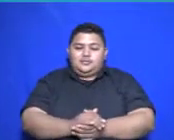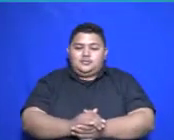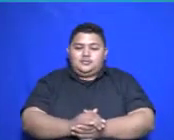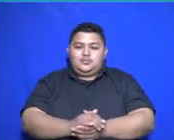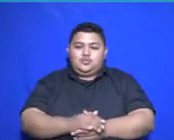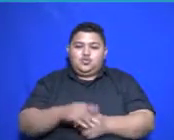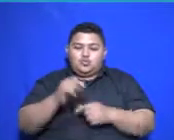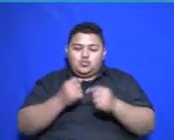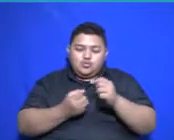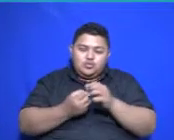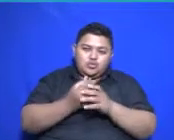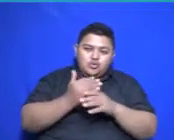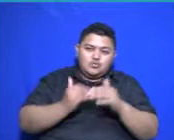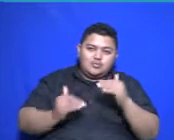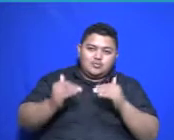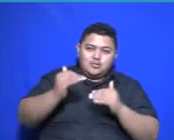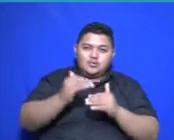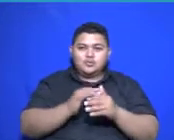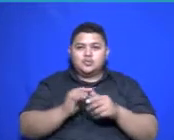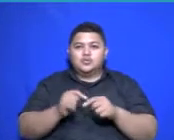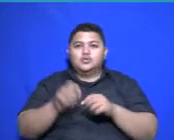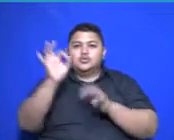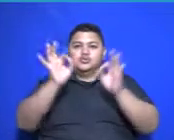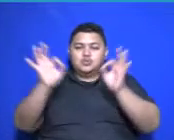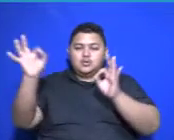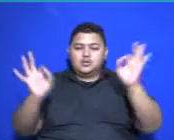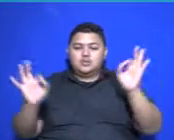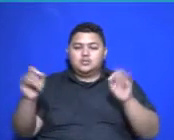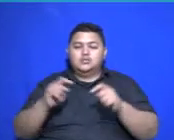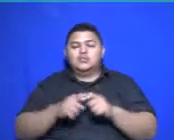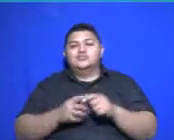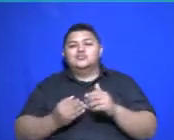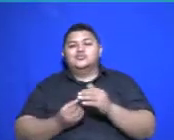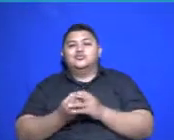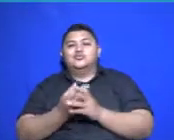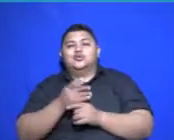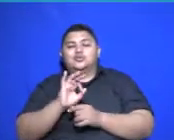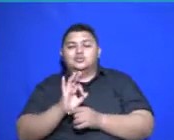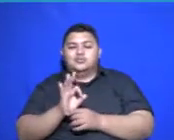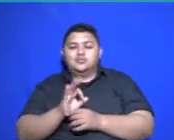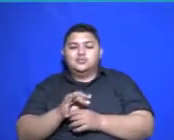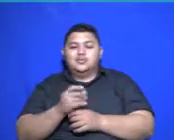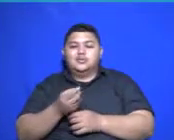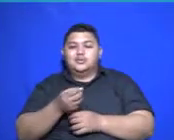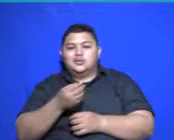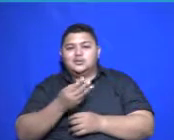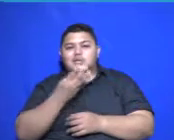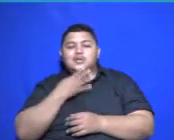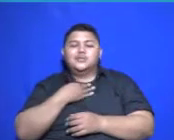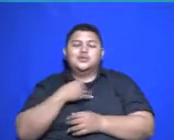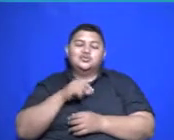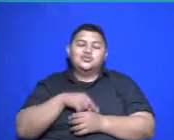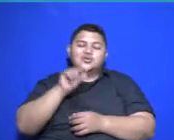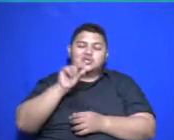aja meningkat tanpa diikuti oleh pemerataan, artinya pertumbuhan hanya dinikmati oleh segelintir